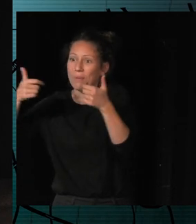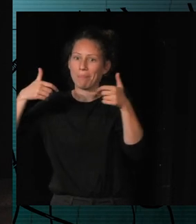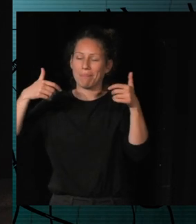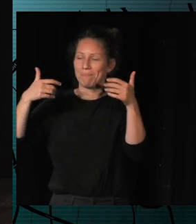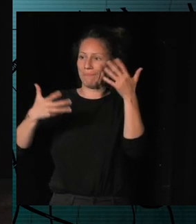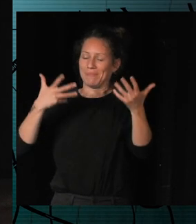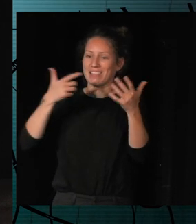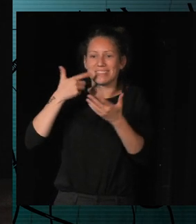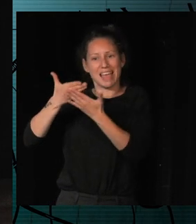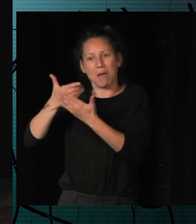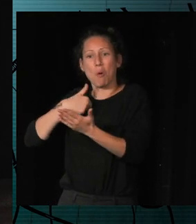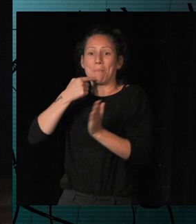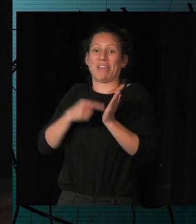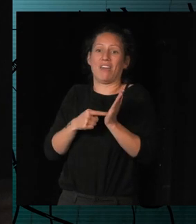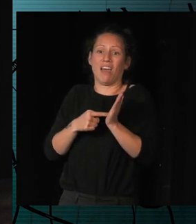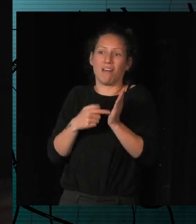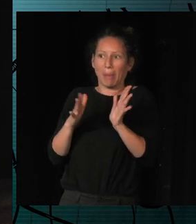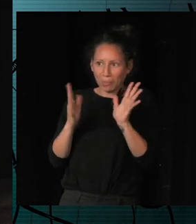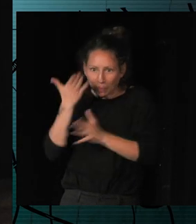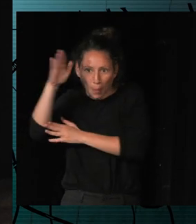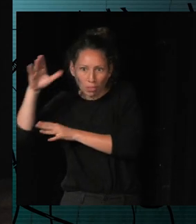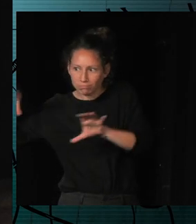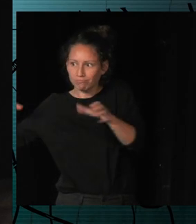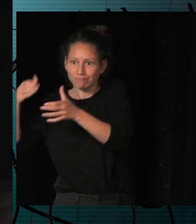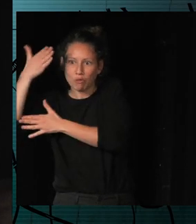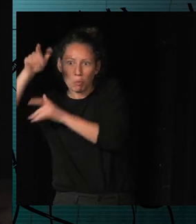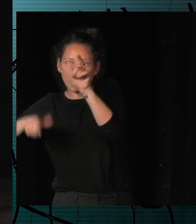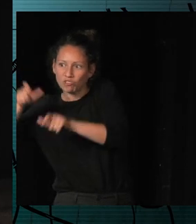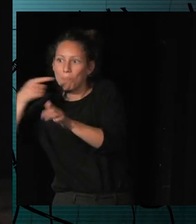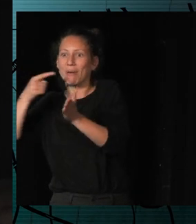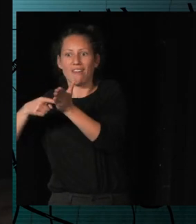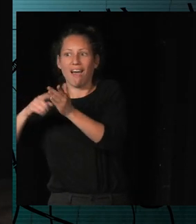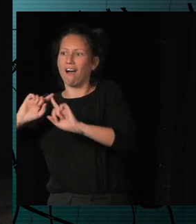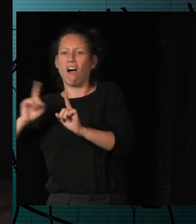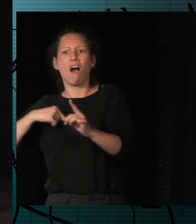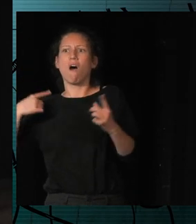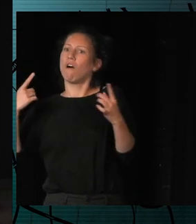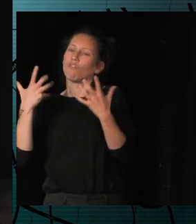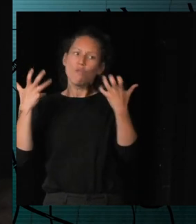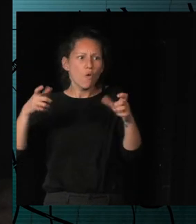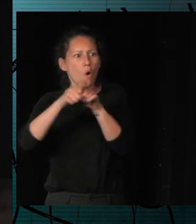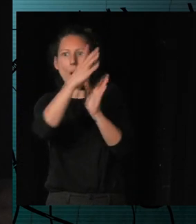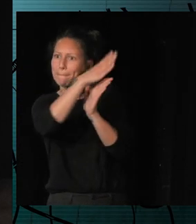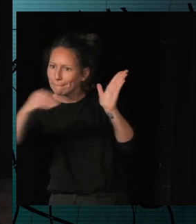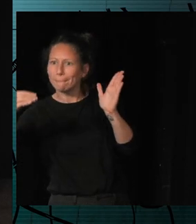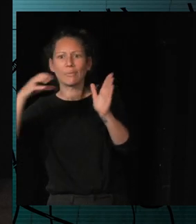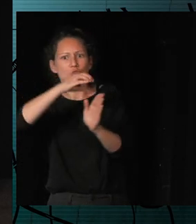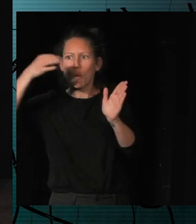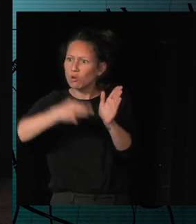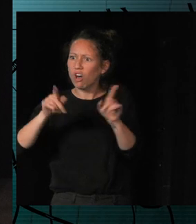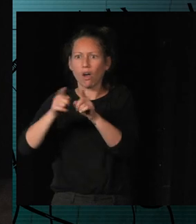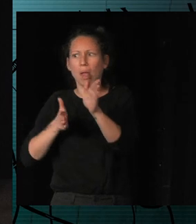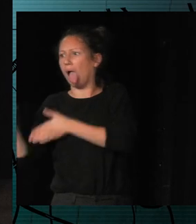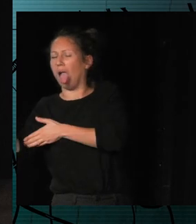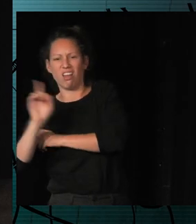dos parce que j'ai l'impression ce que les gens ce qu' aujourd'hui on des époque très fan service si tu te fais fumer si tu vas si tu t arrives trop quoi et ils